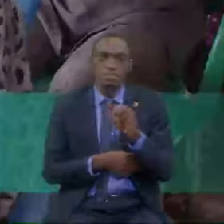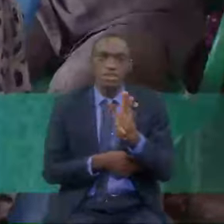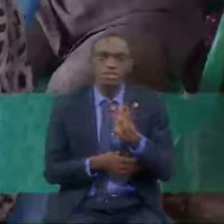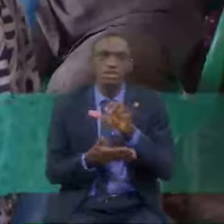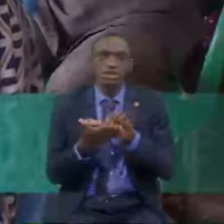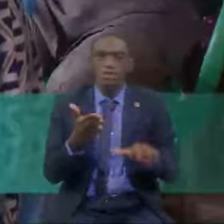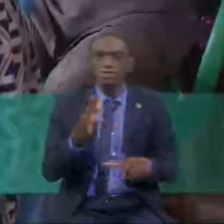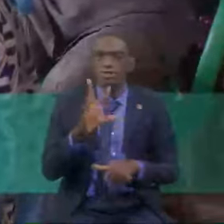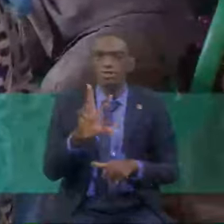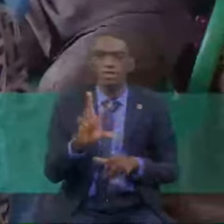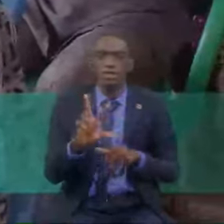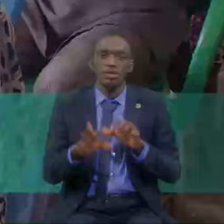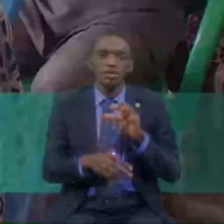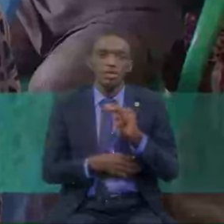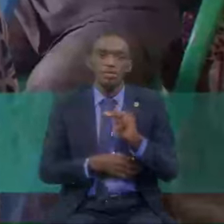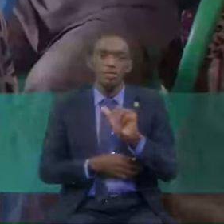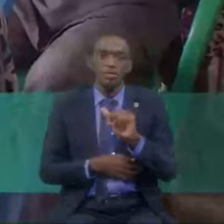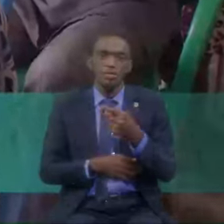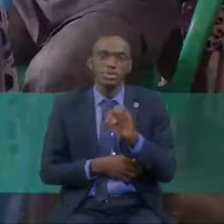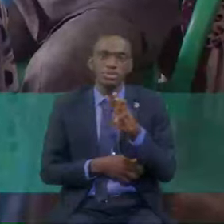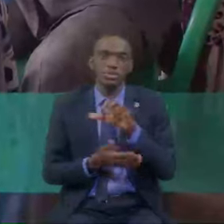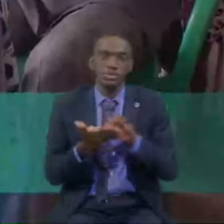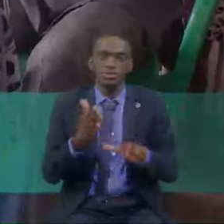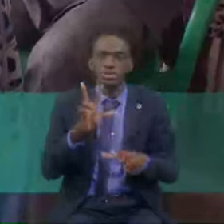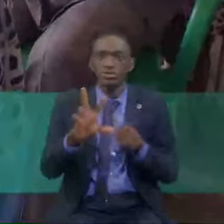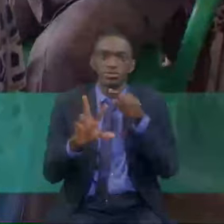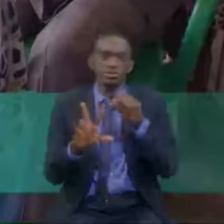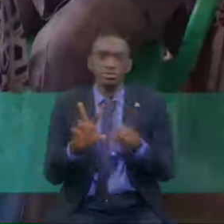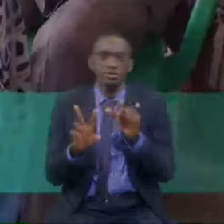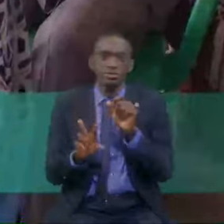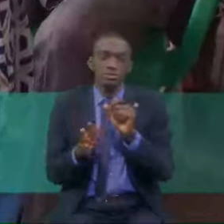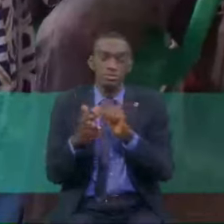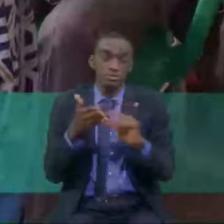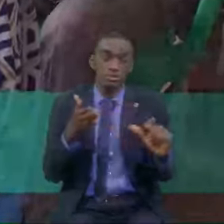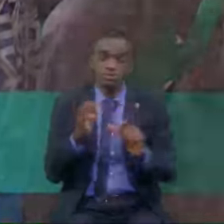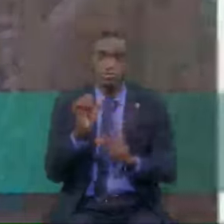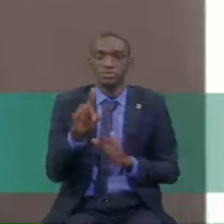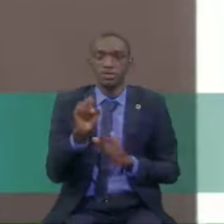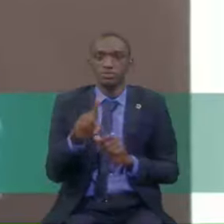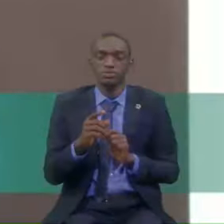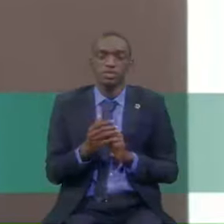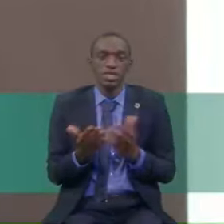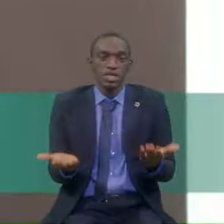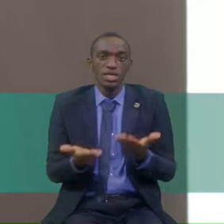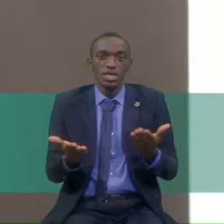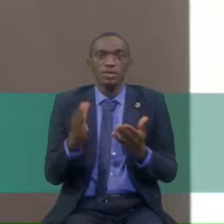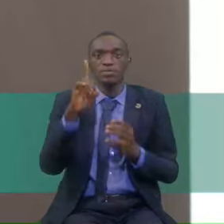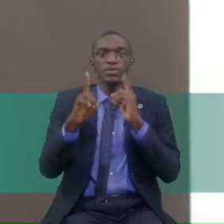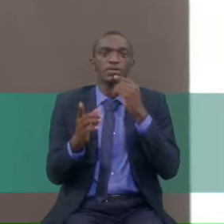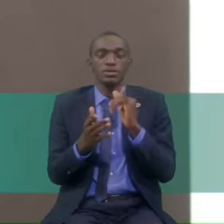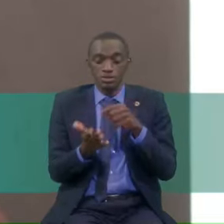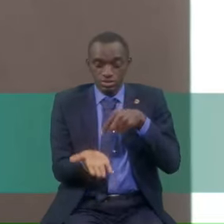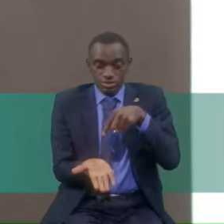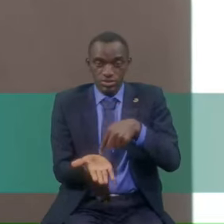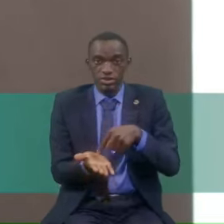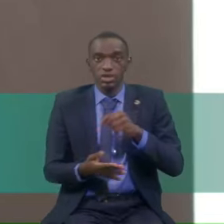3, de Matthieu, verset 11, il dit, moi, c'est Jean qui